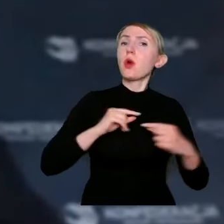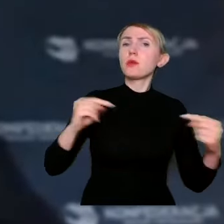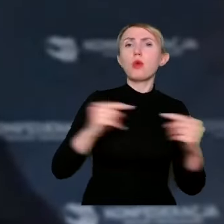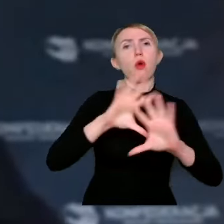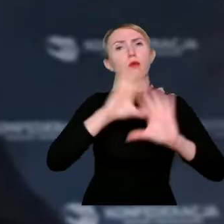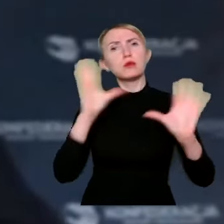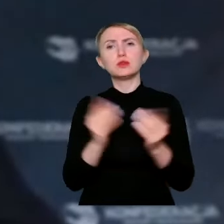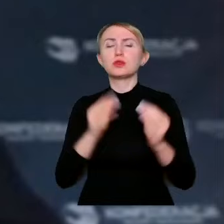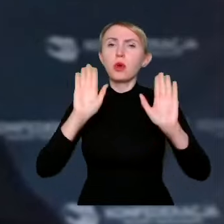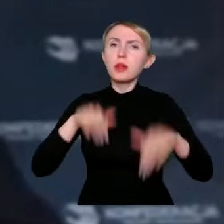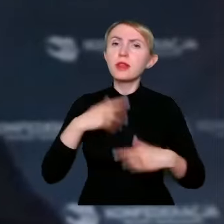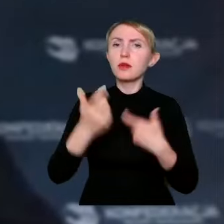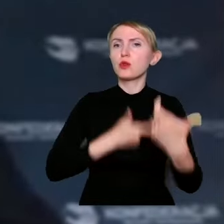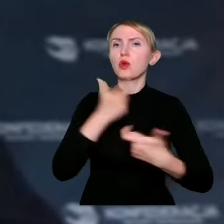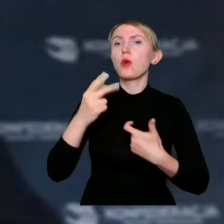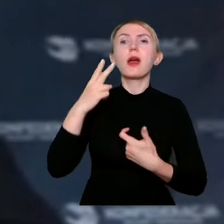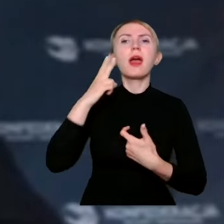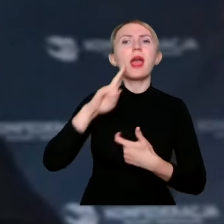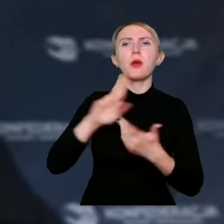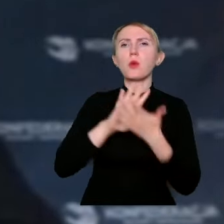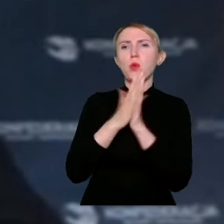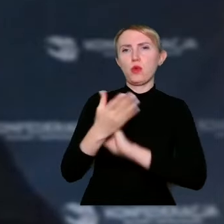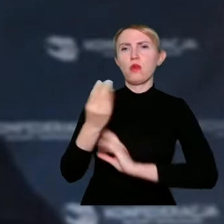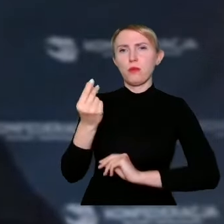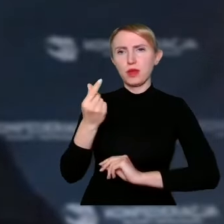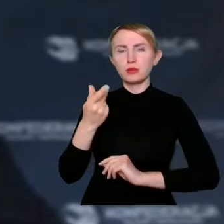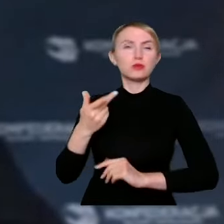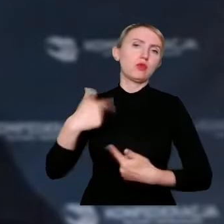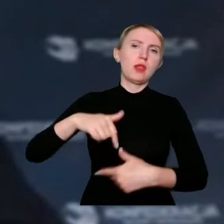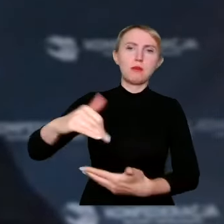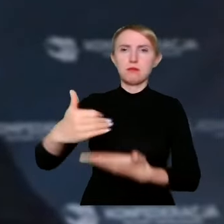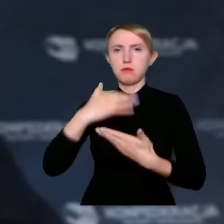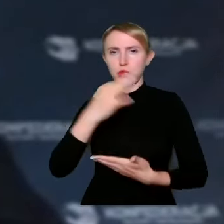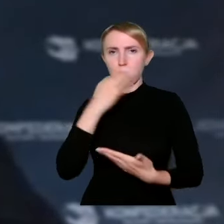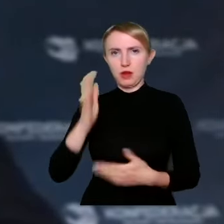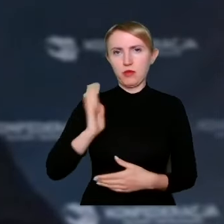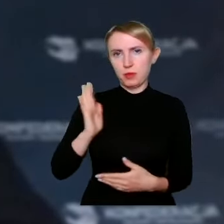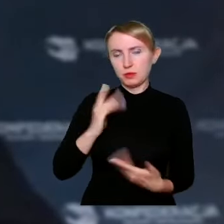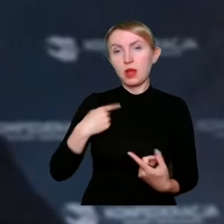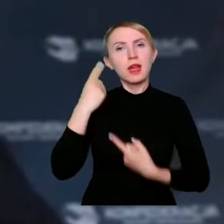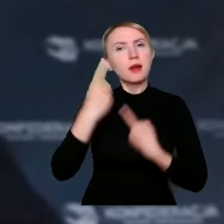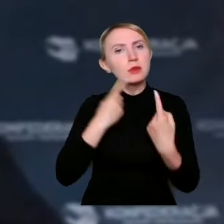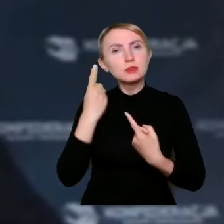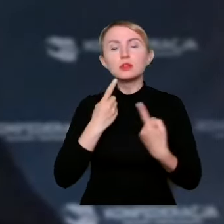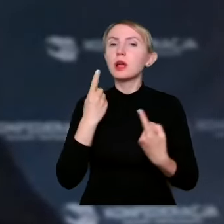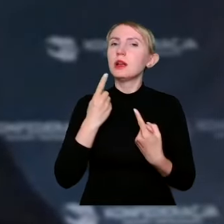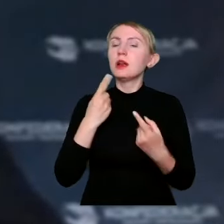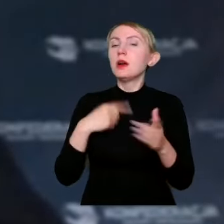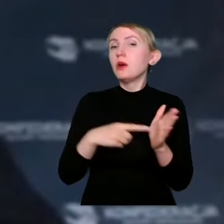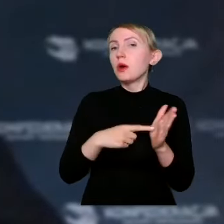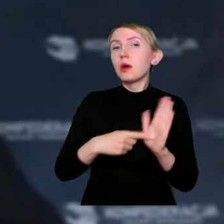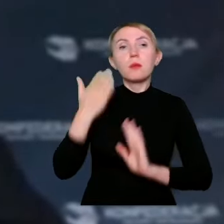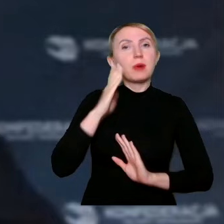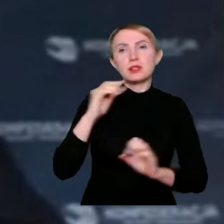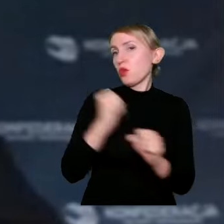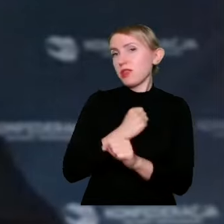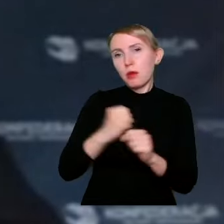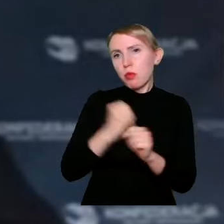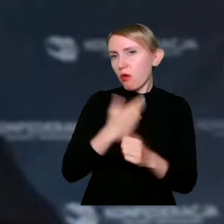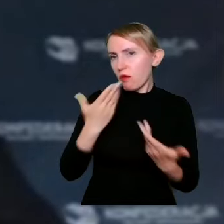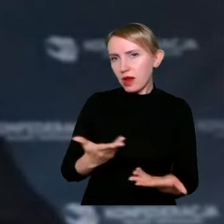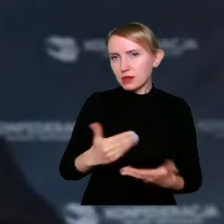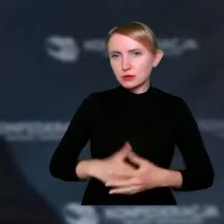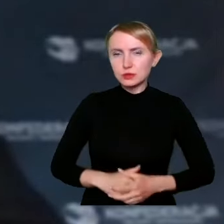Nawet wprowadzenie euro miałoby nam rzekomo poprawić bezpieczeństwo. Myślę, że to jest bardzo niepoważne